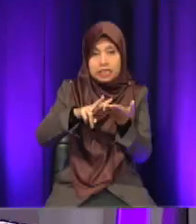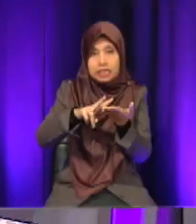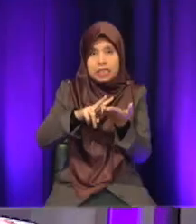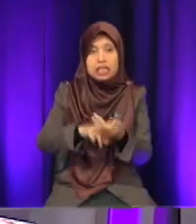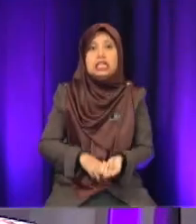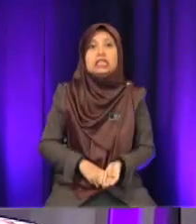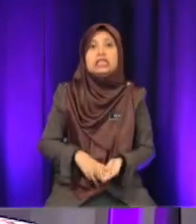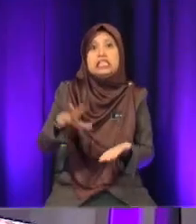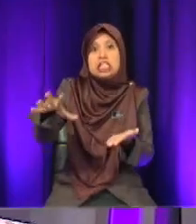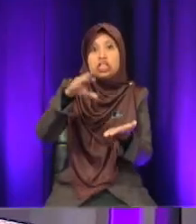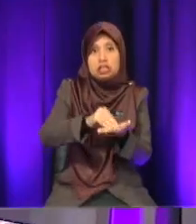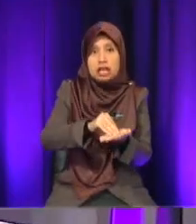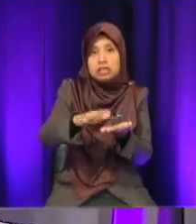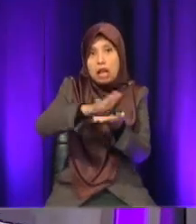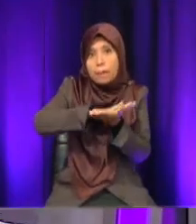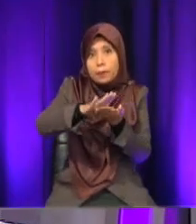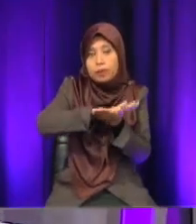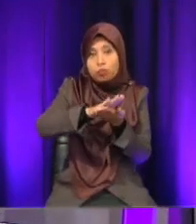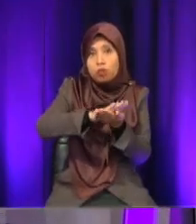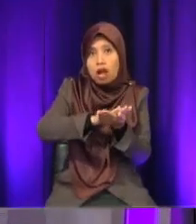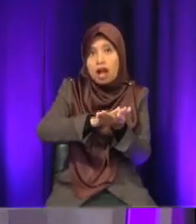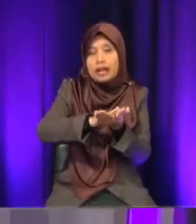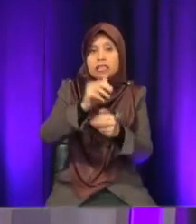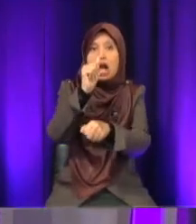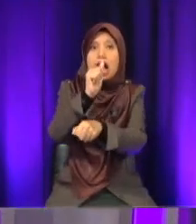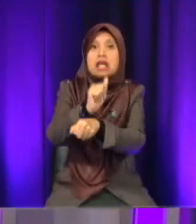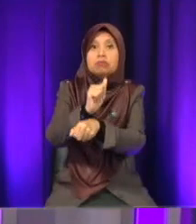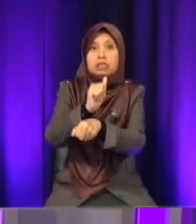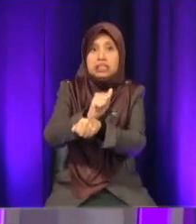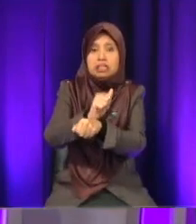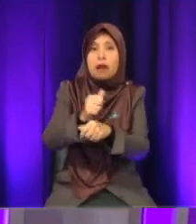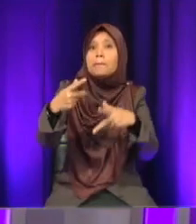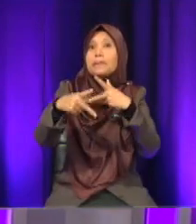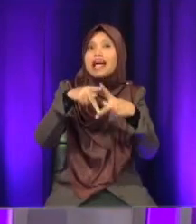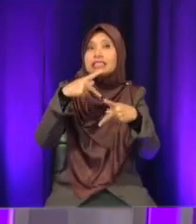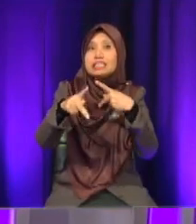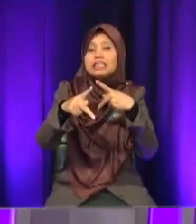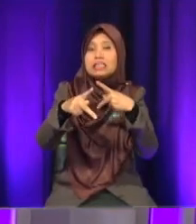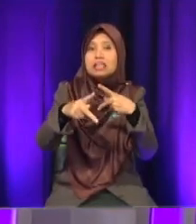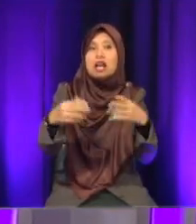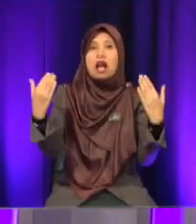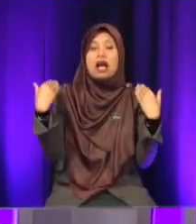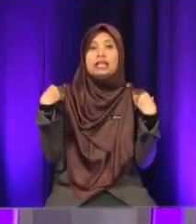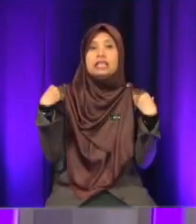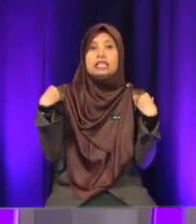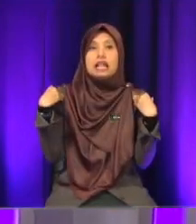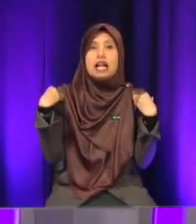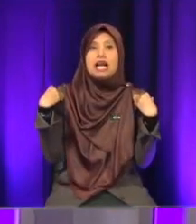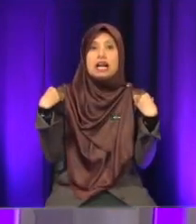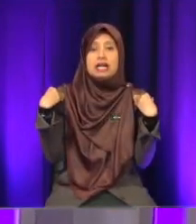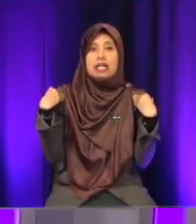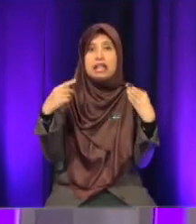dicetak di permukaan elu minum kemudian plastik selain dapat itu kita ada label kalau kita beli